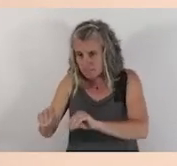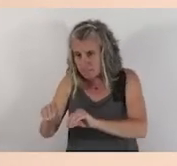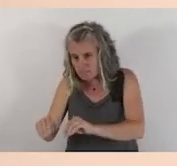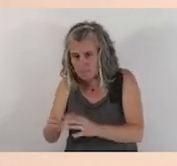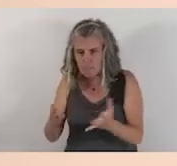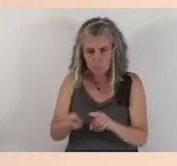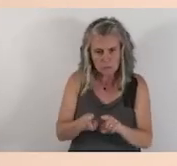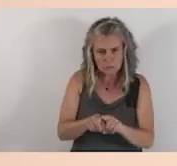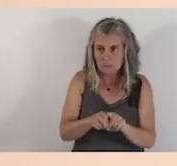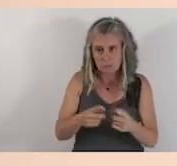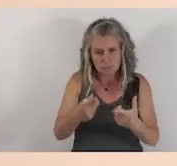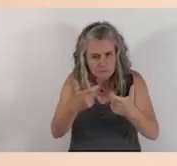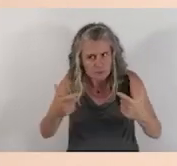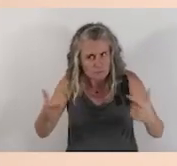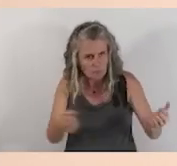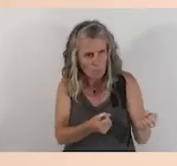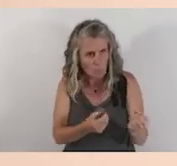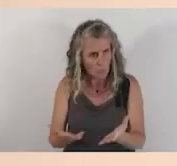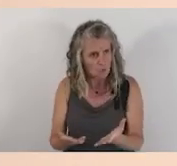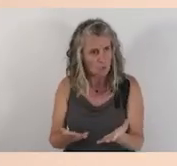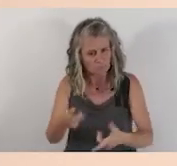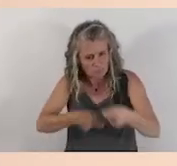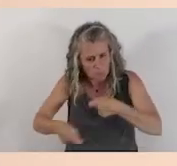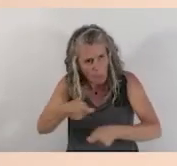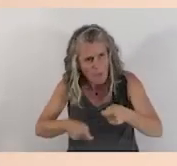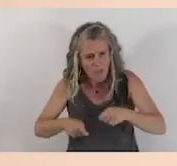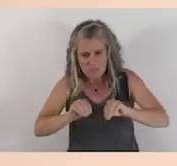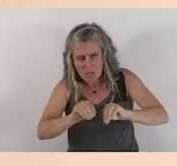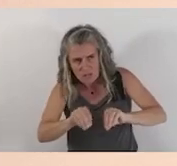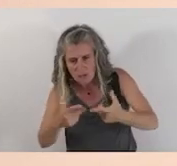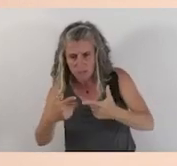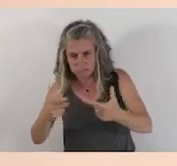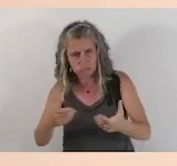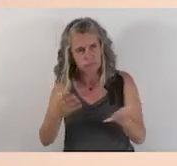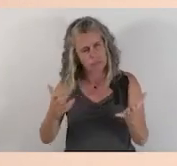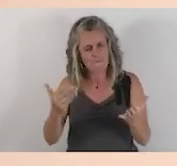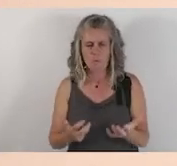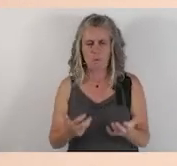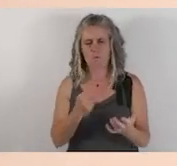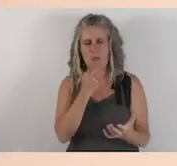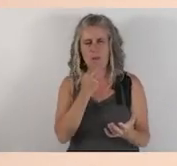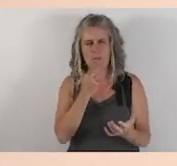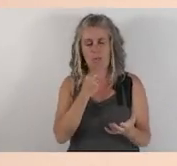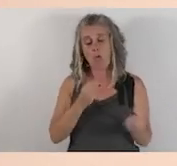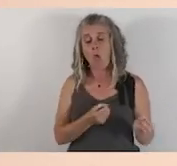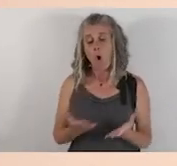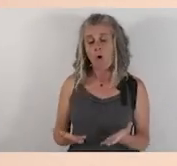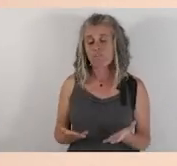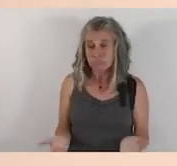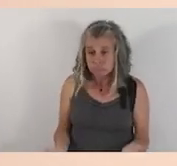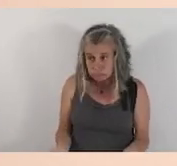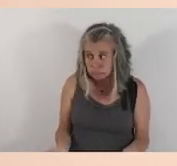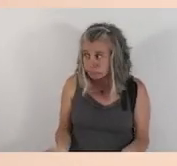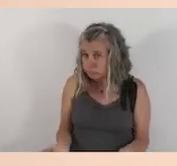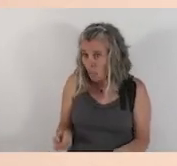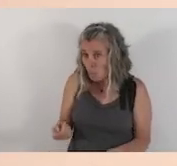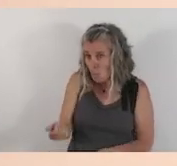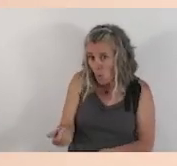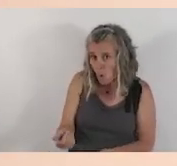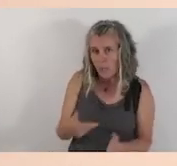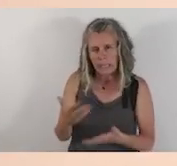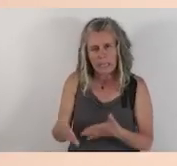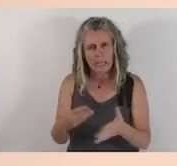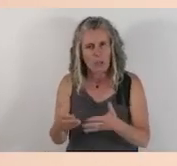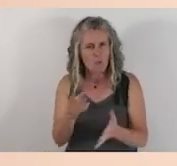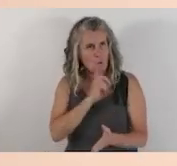permettant l'implantation d'activités commerciales de qualité qui puissent apporter une offre pour l'instant peu présente ou un concept novateur en